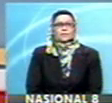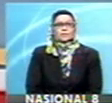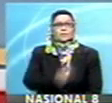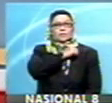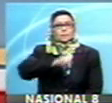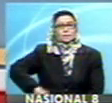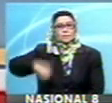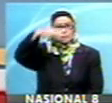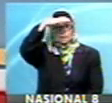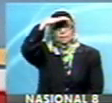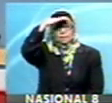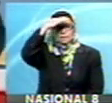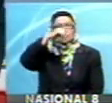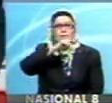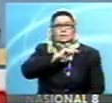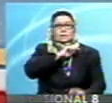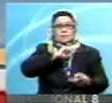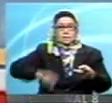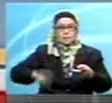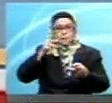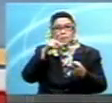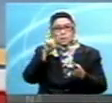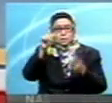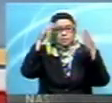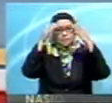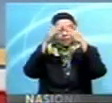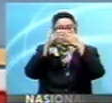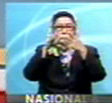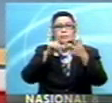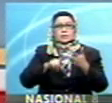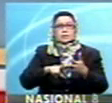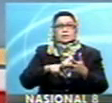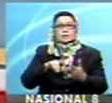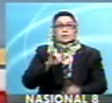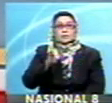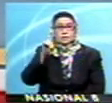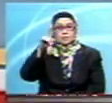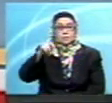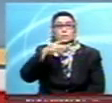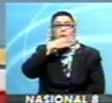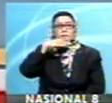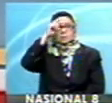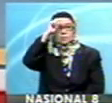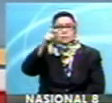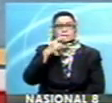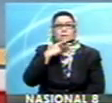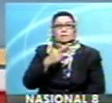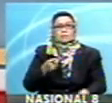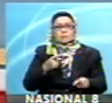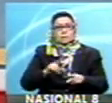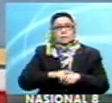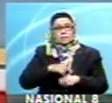Sultan Johor Tengku mahkota Pahang dan yang di-pertuan muda Terengganu juga berkenan berkunjung ke pusat pemindahan